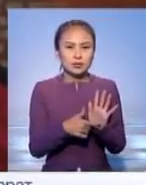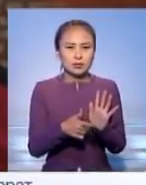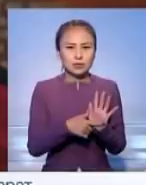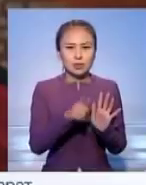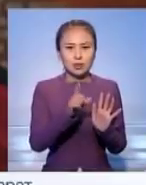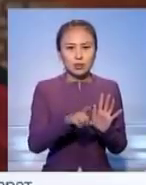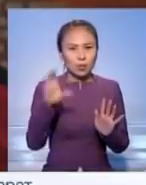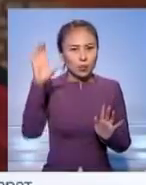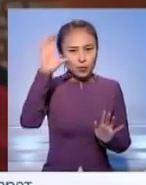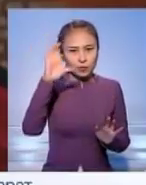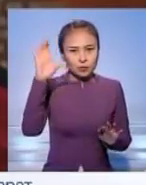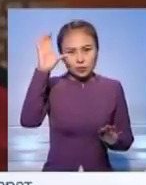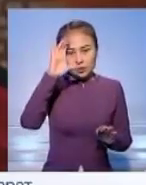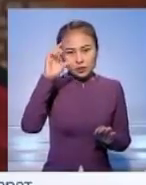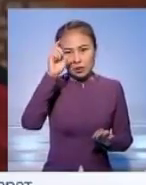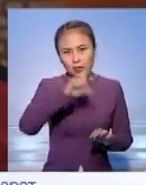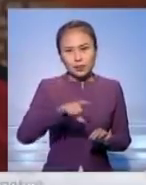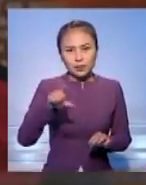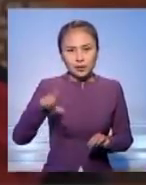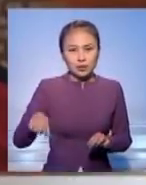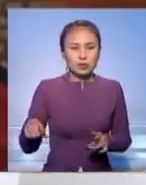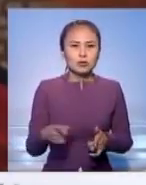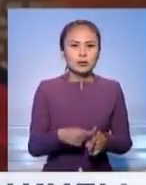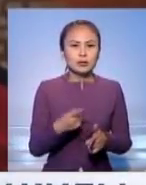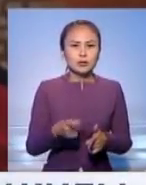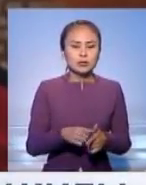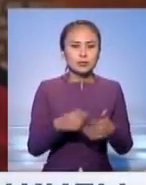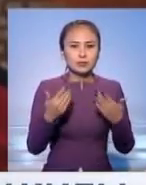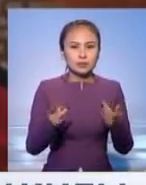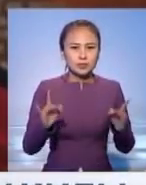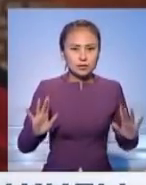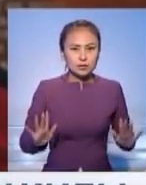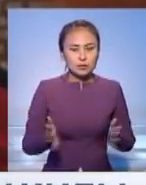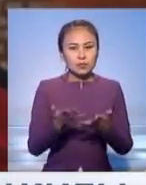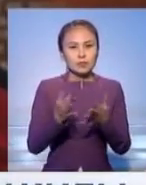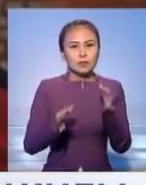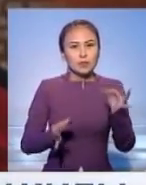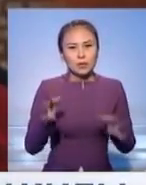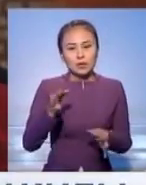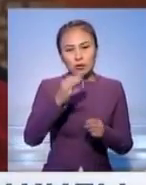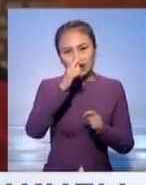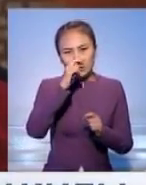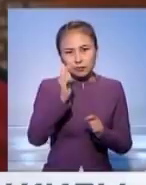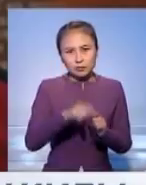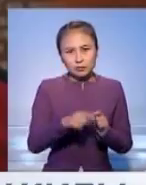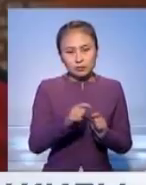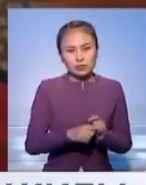бұл Өзбекстан Республикасының азаматтары. Бұл жайт сотқа дейін тергеп-тексеру